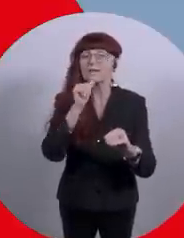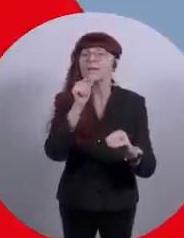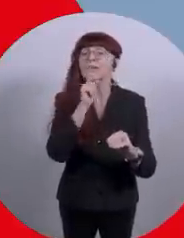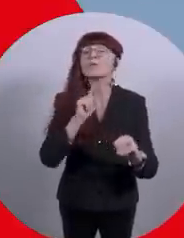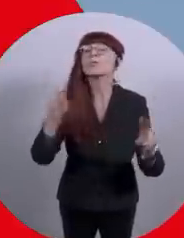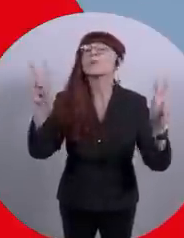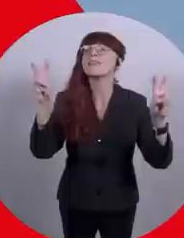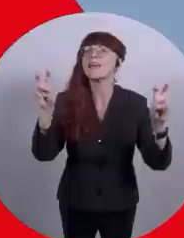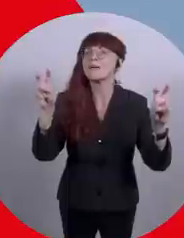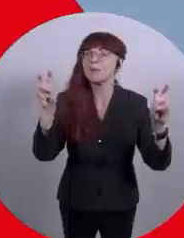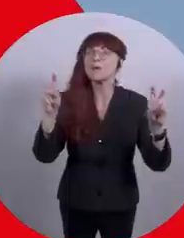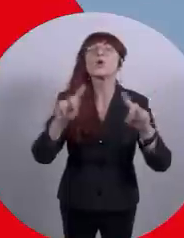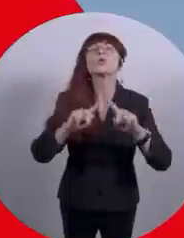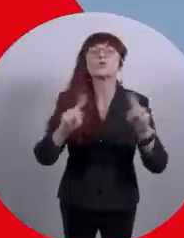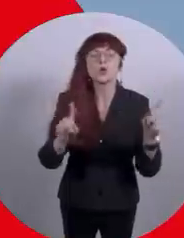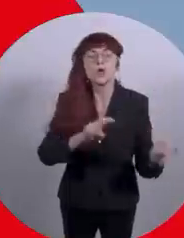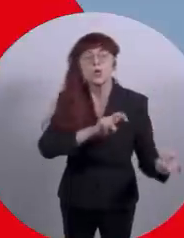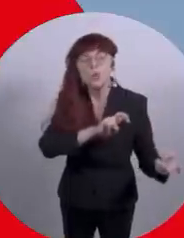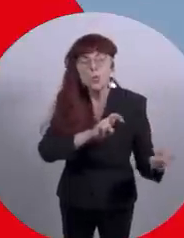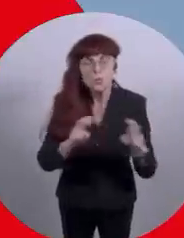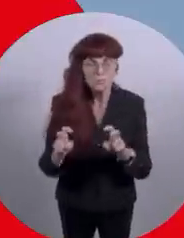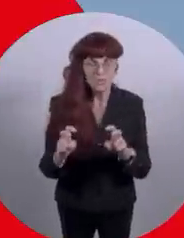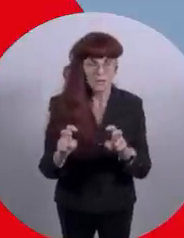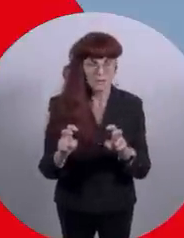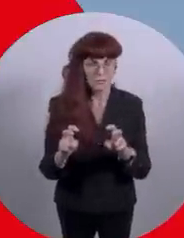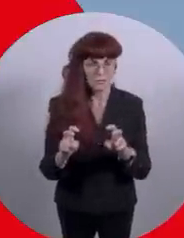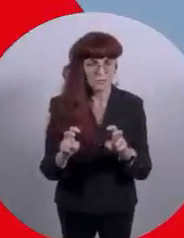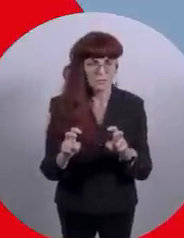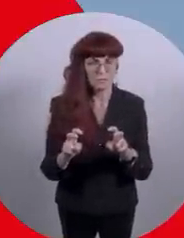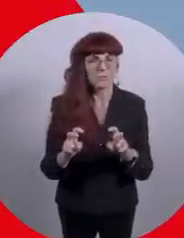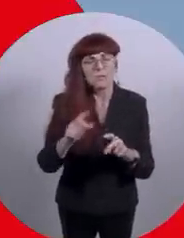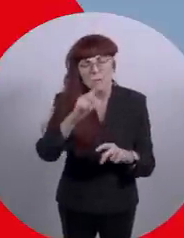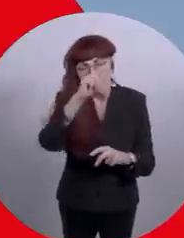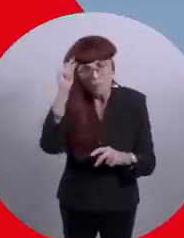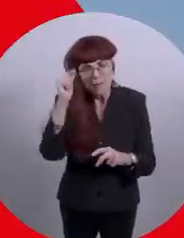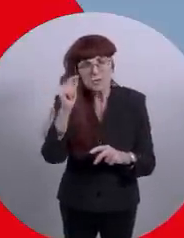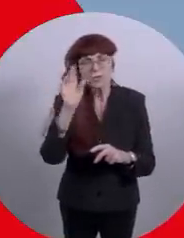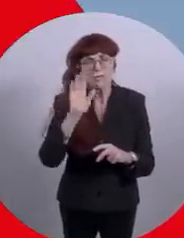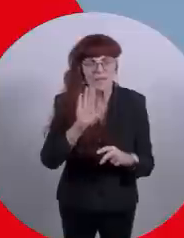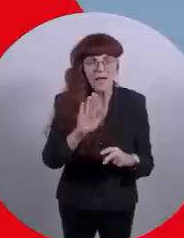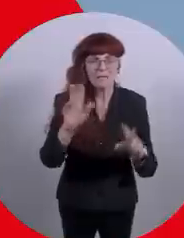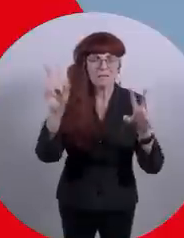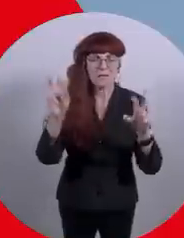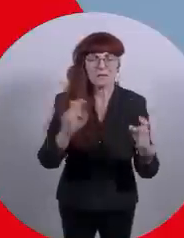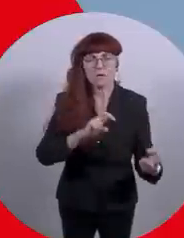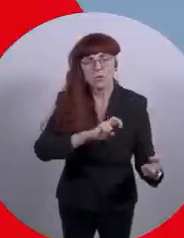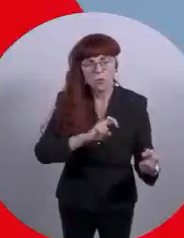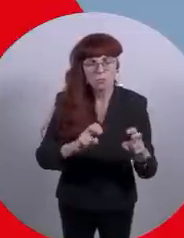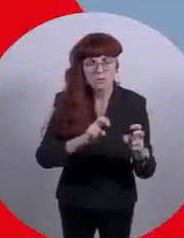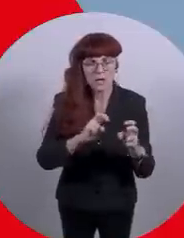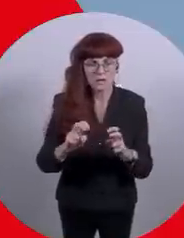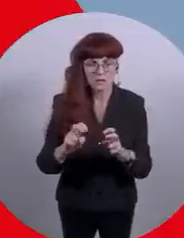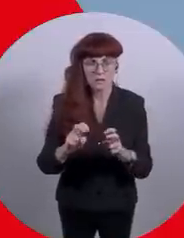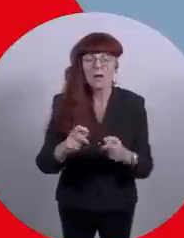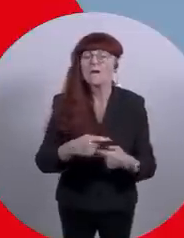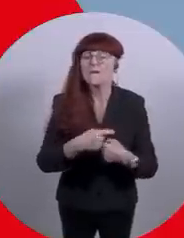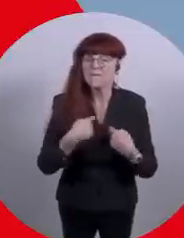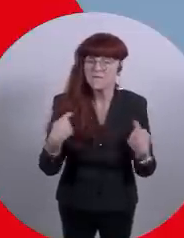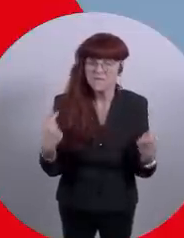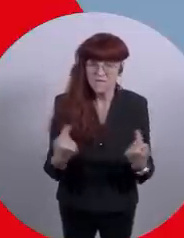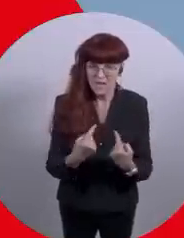eintreten dass wir die Menschen eintreten ihre Themen umzusetzen das wird es am Ende des Tages auch